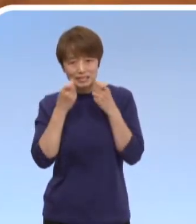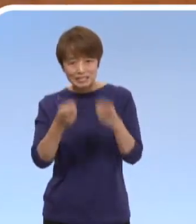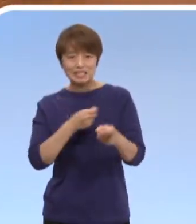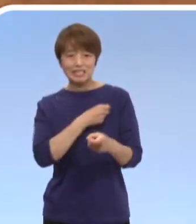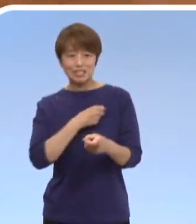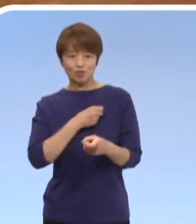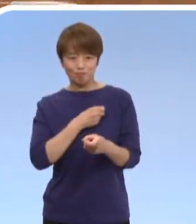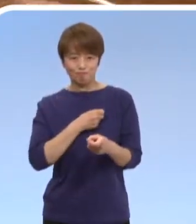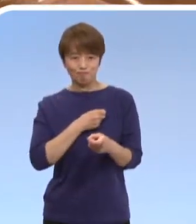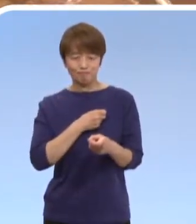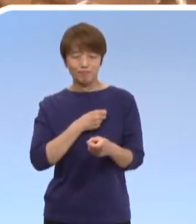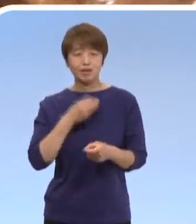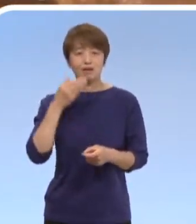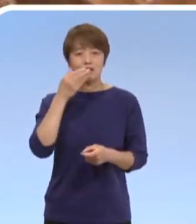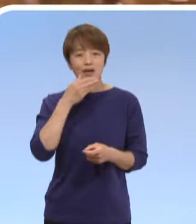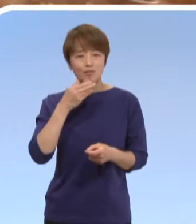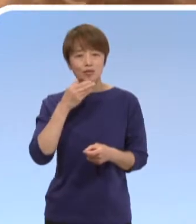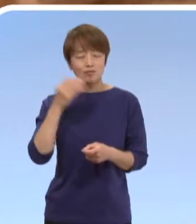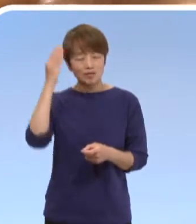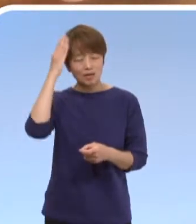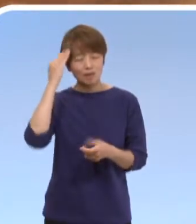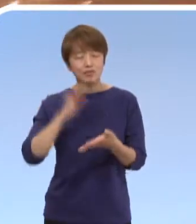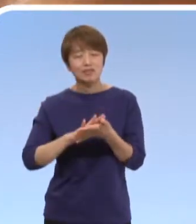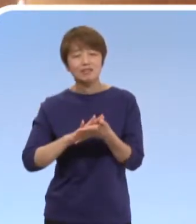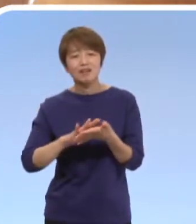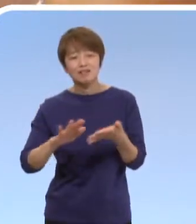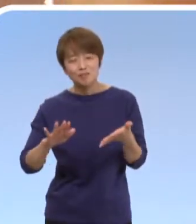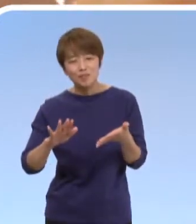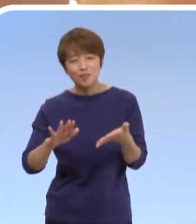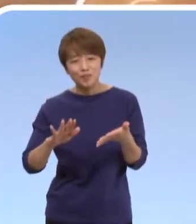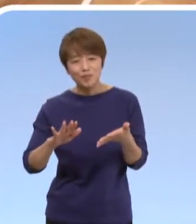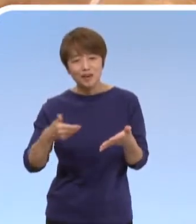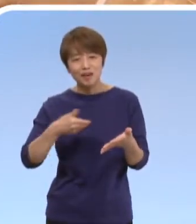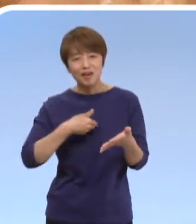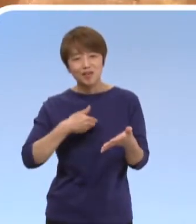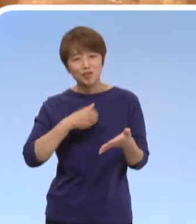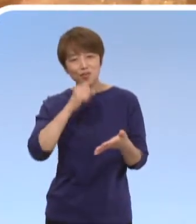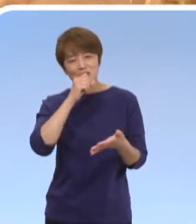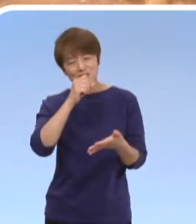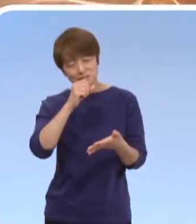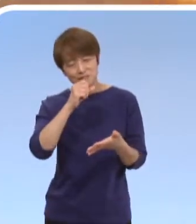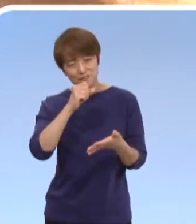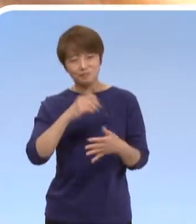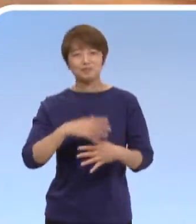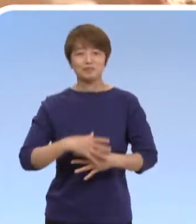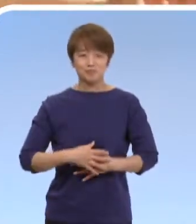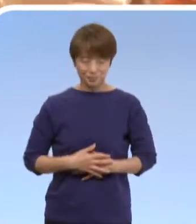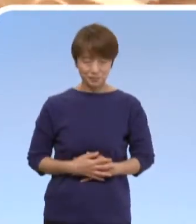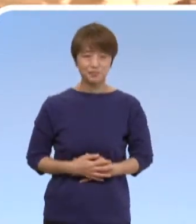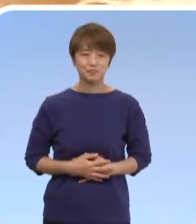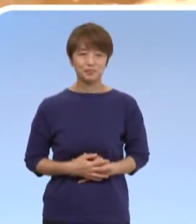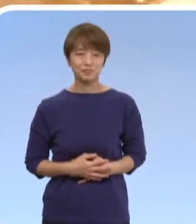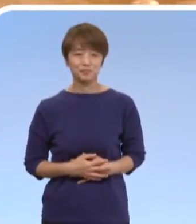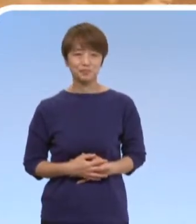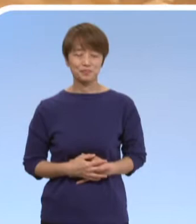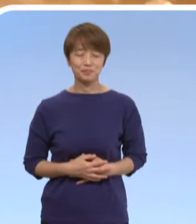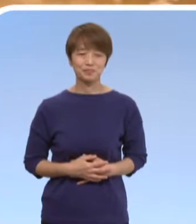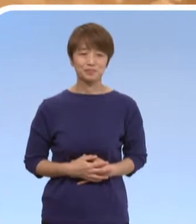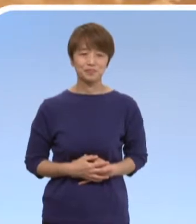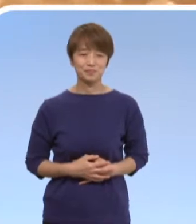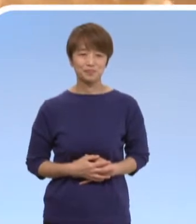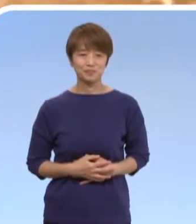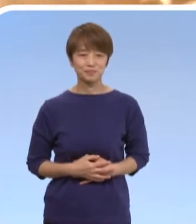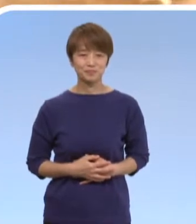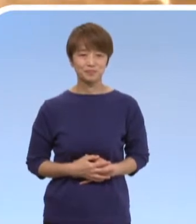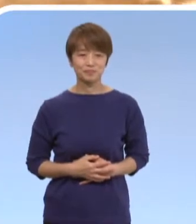し肉。甘みがあり、さらっとした脂身が特徴で、栄養が豊富な上に低カロリー、高タンパクなので